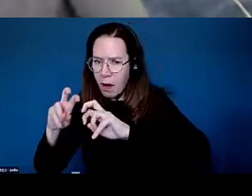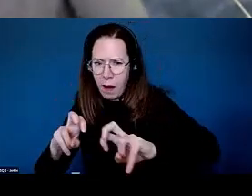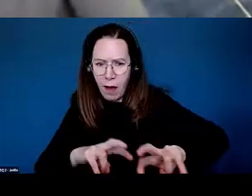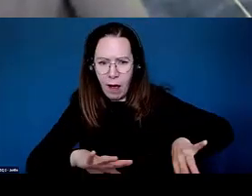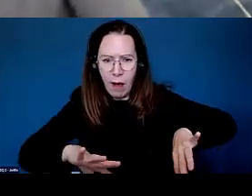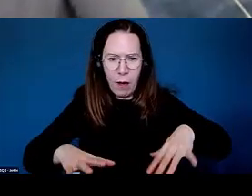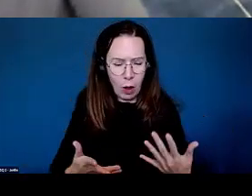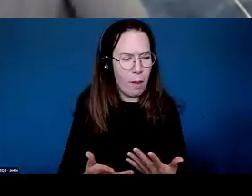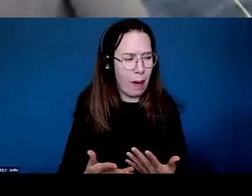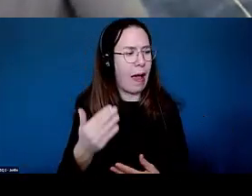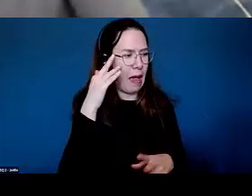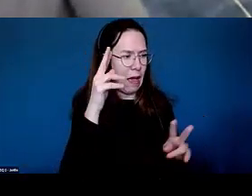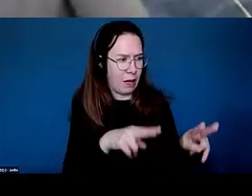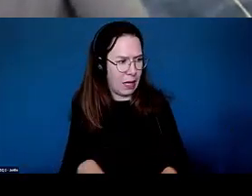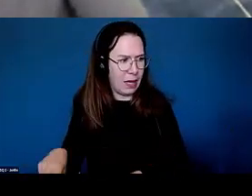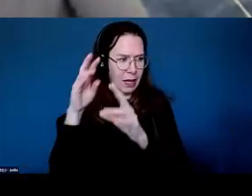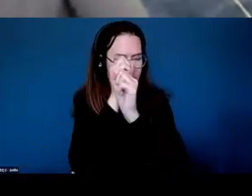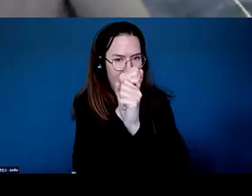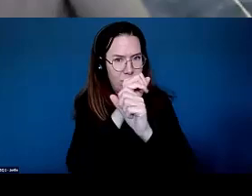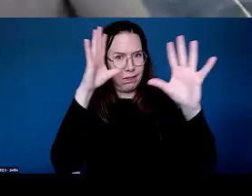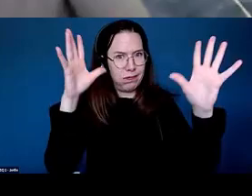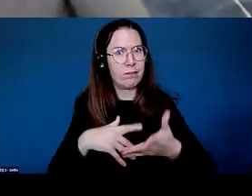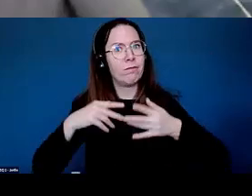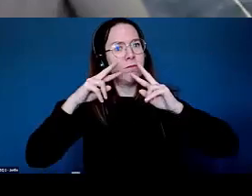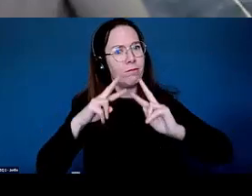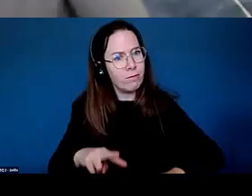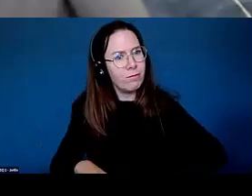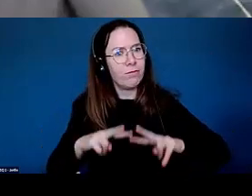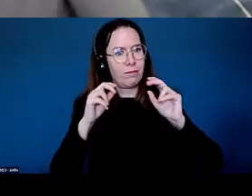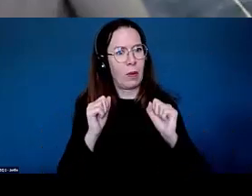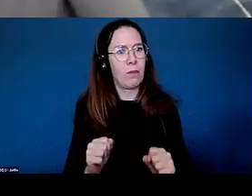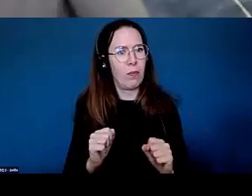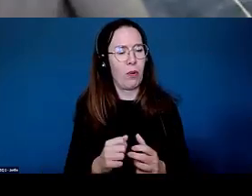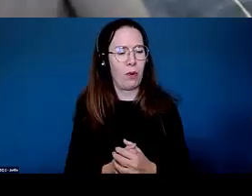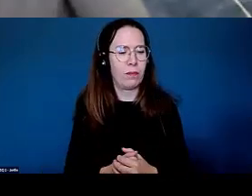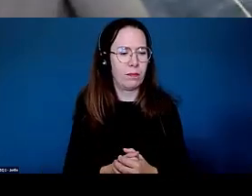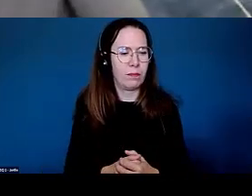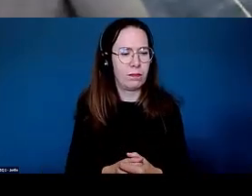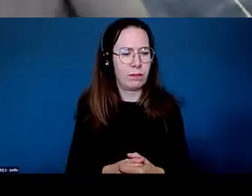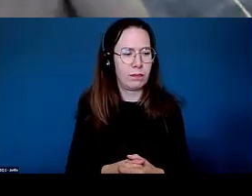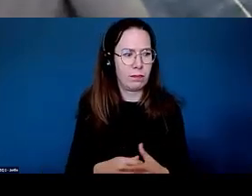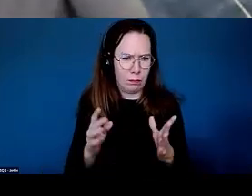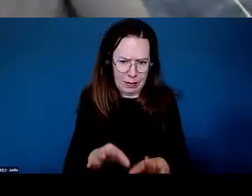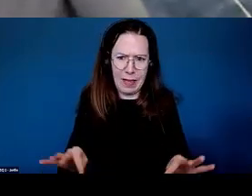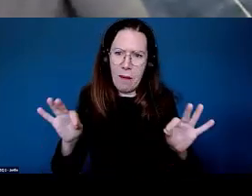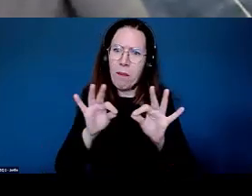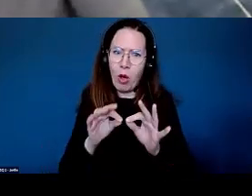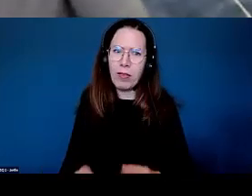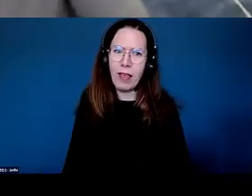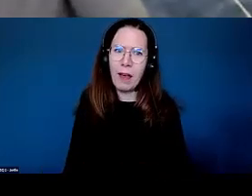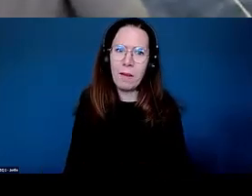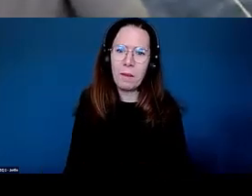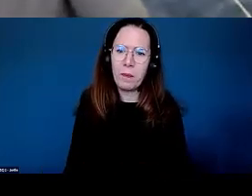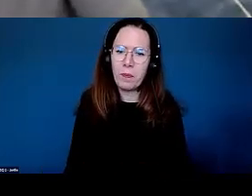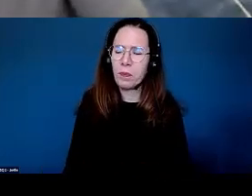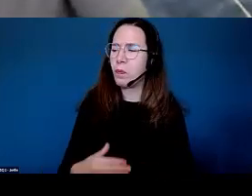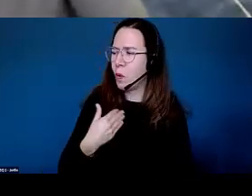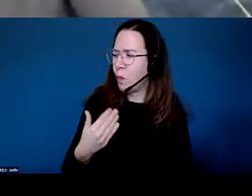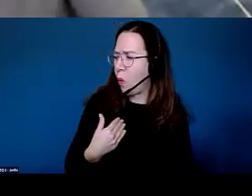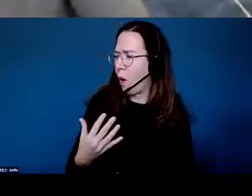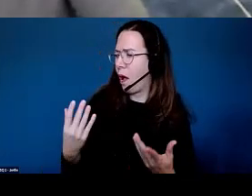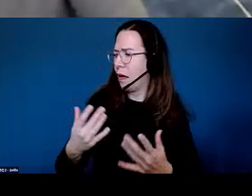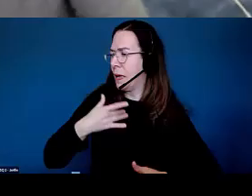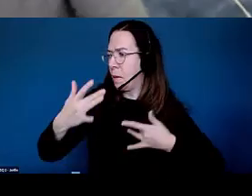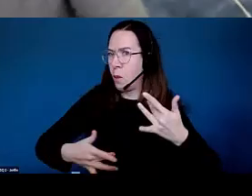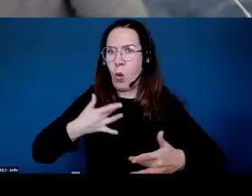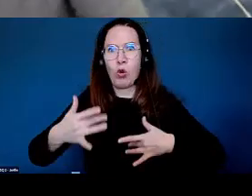dont je considérais tout cela. Et j'ai pu me poser, respirer. Et c'était si important. Parce que bien évidemment,